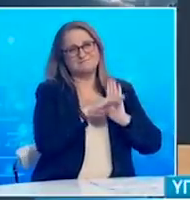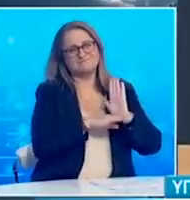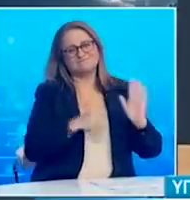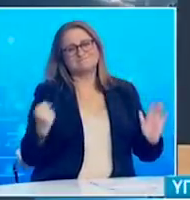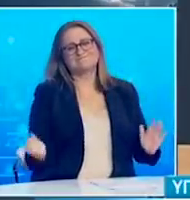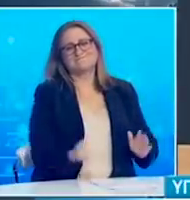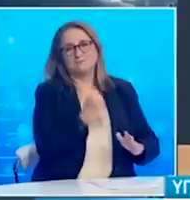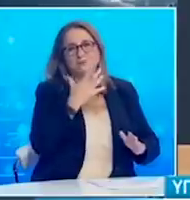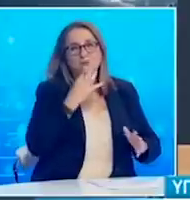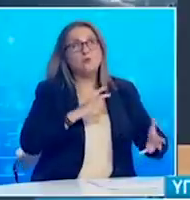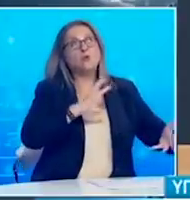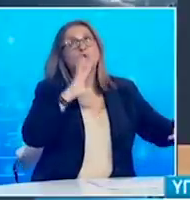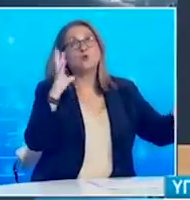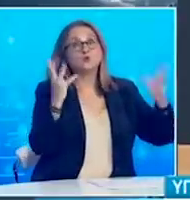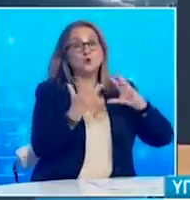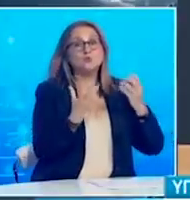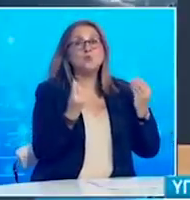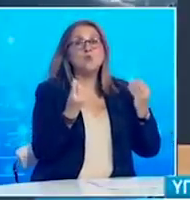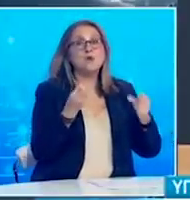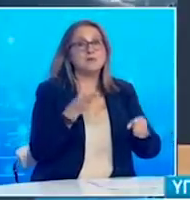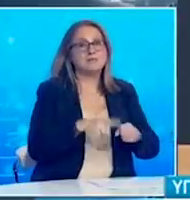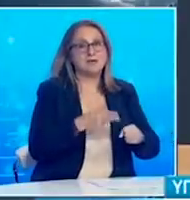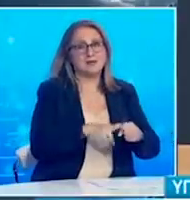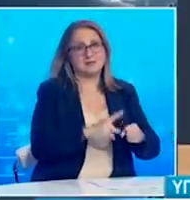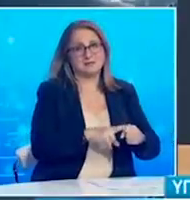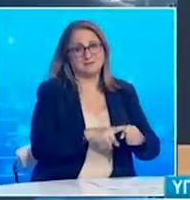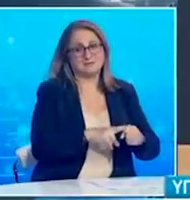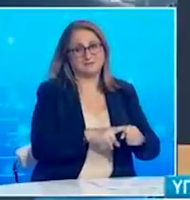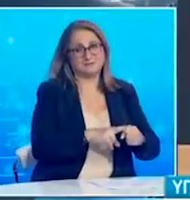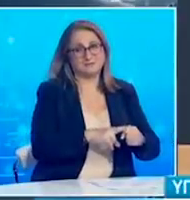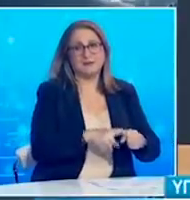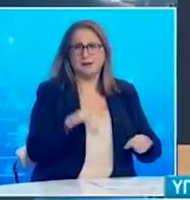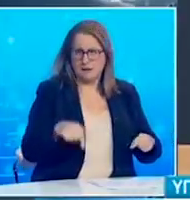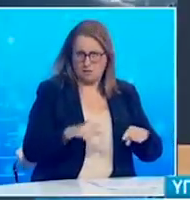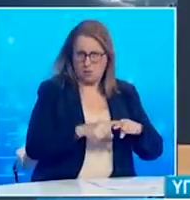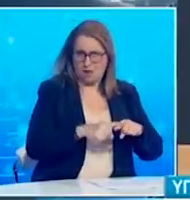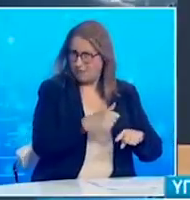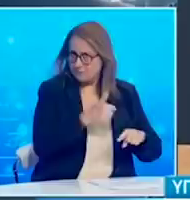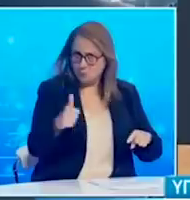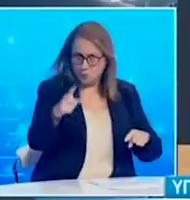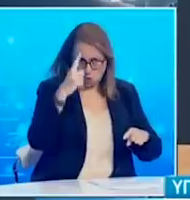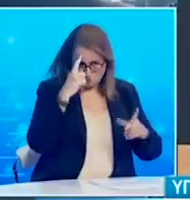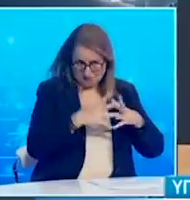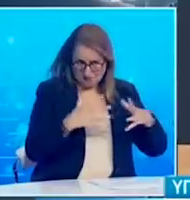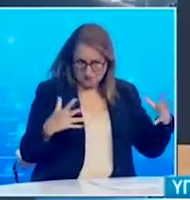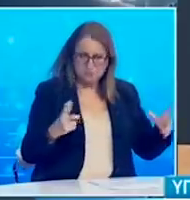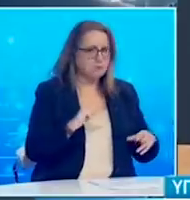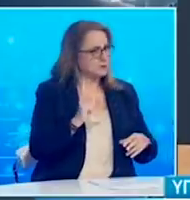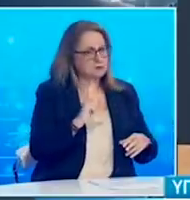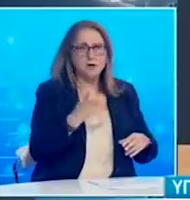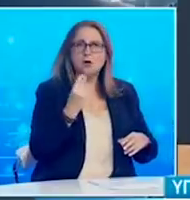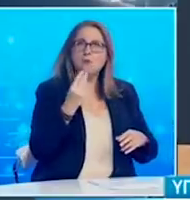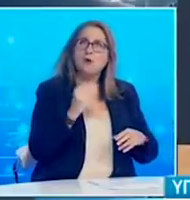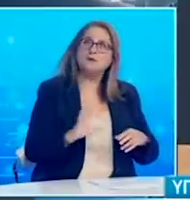αριθμός θανάτων. Να επισημάνω ότι η Ελλάδα δεν είναι η μόνη χώρα που αντιμετωπίζει έξαρση κρουσμάτων. Σε πολλές ευρωπαϊκές χώρες